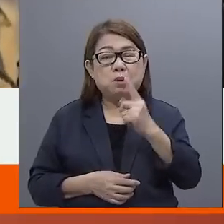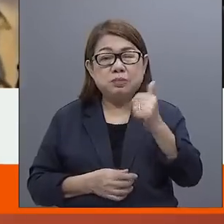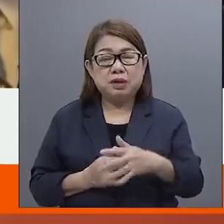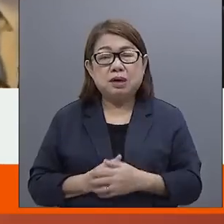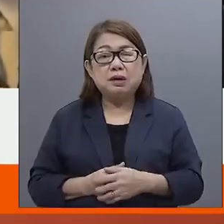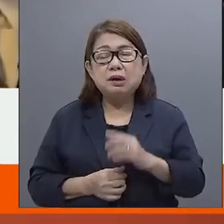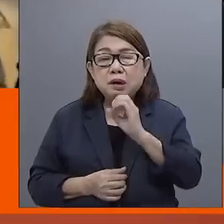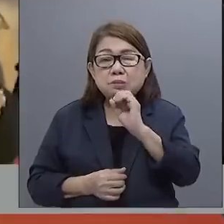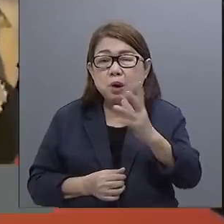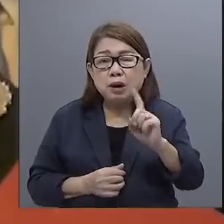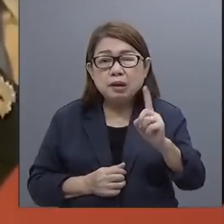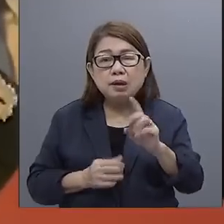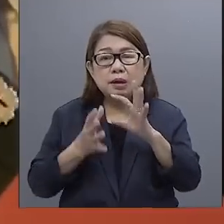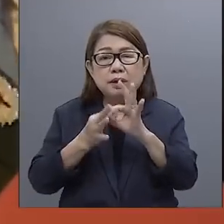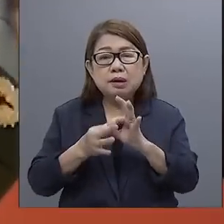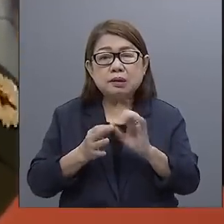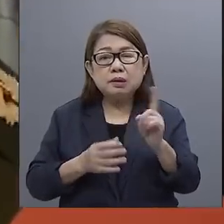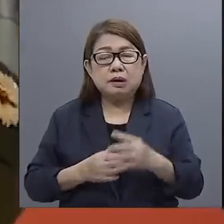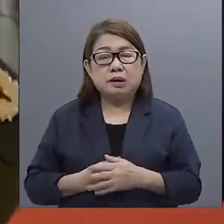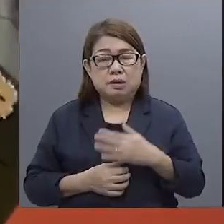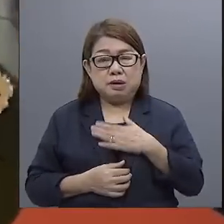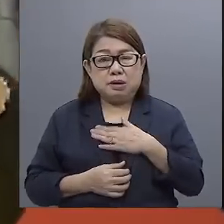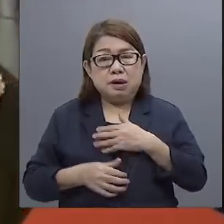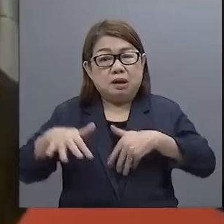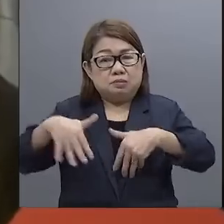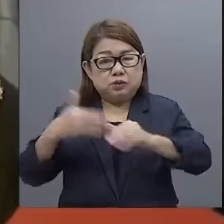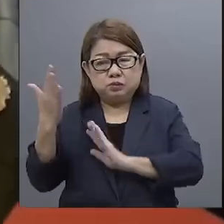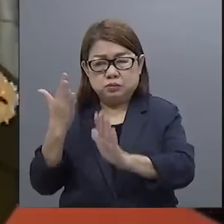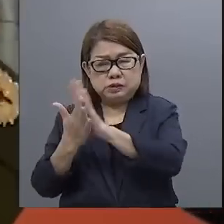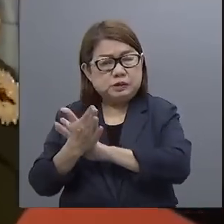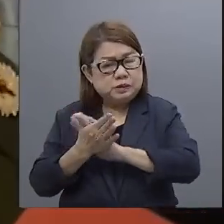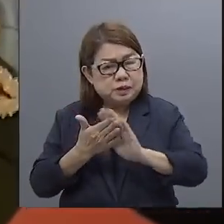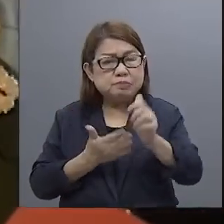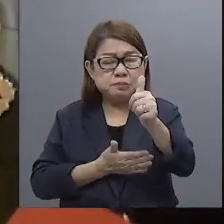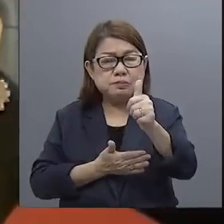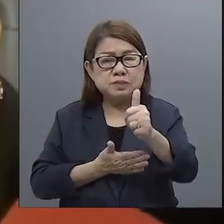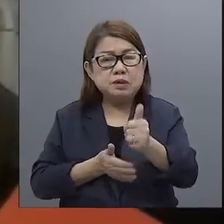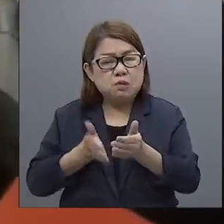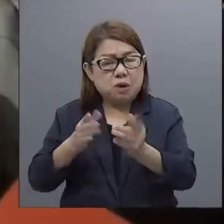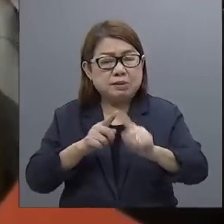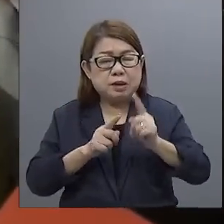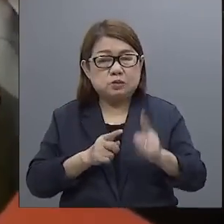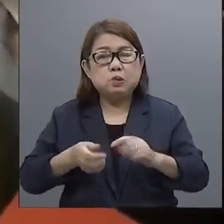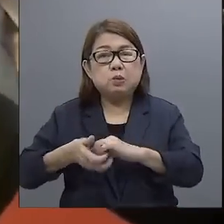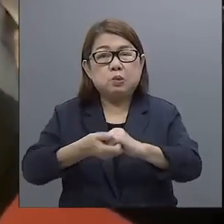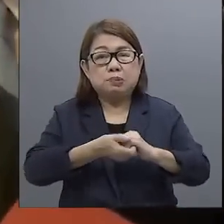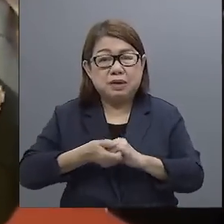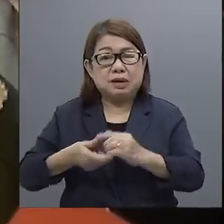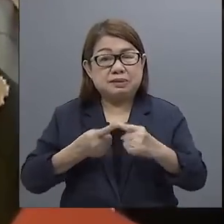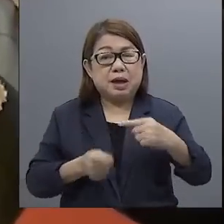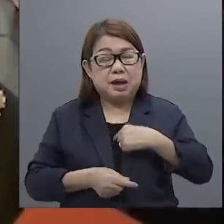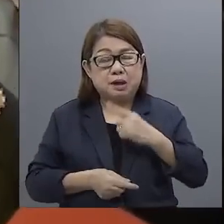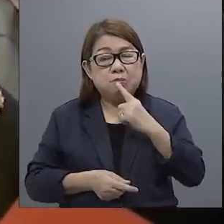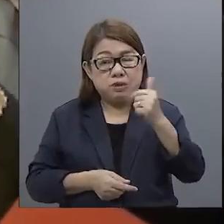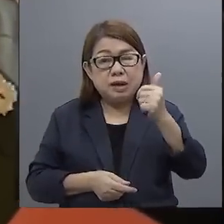ายืนยันในส่วนของที่ว่าบ้านเมืองจะเรียบร้อยหรือไม่เรียบร้อยเพราะทุกฝ่ายต้องร่วมมือกันแต่ในสิ่งที่ผมยืนยัน